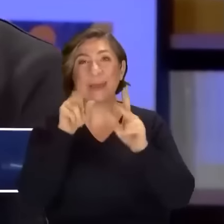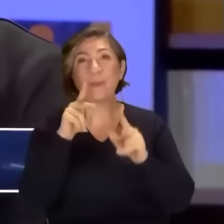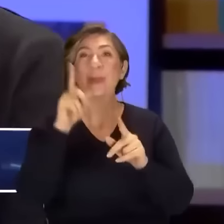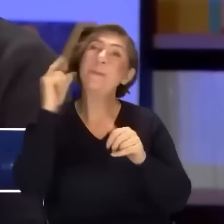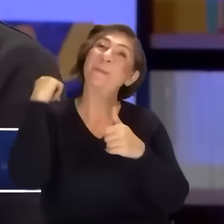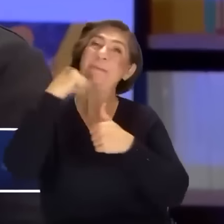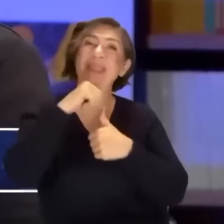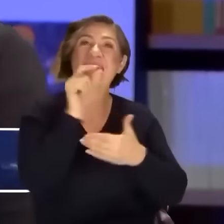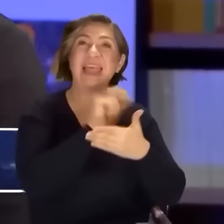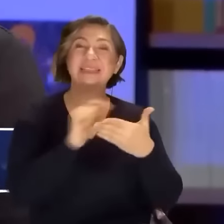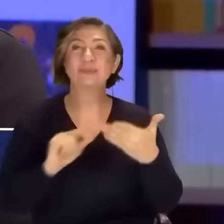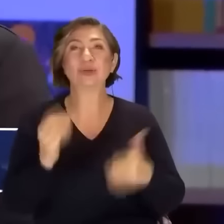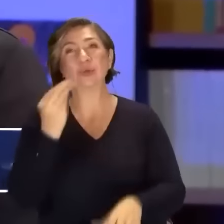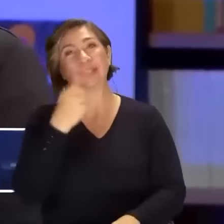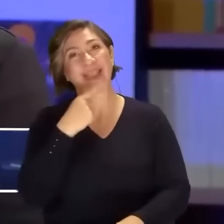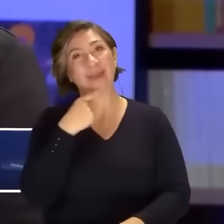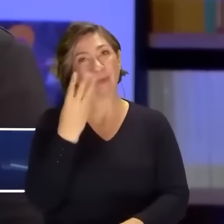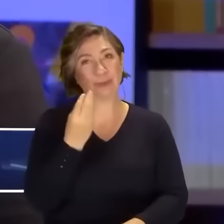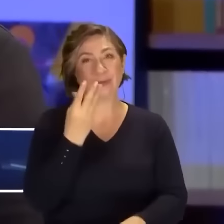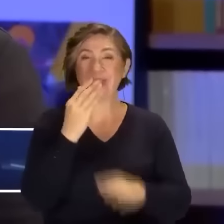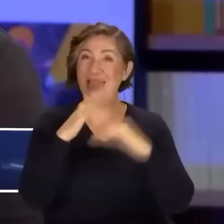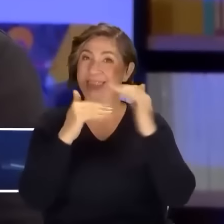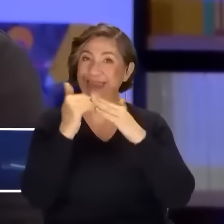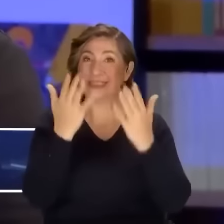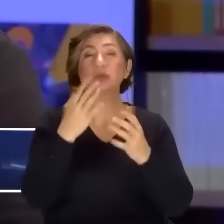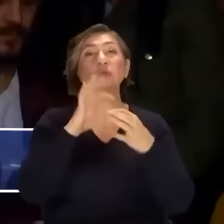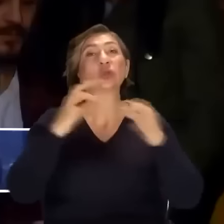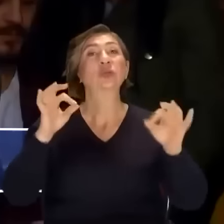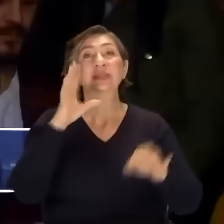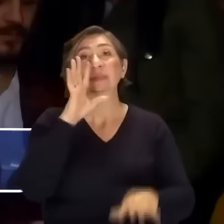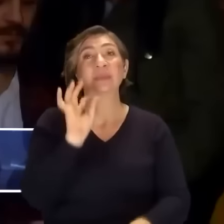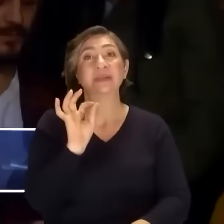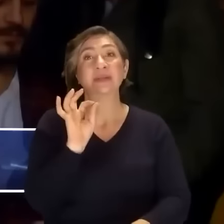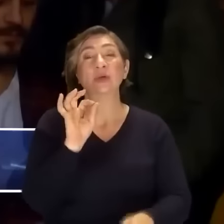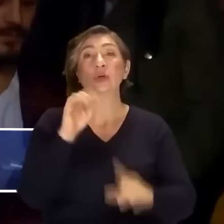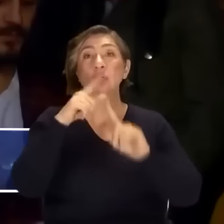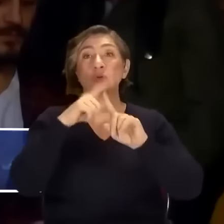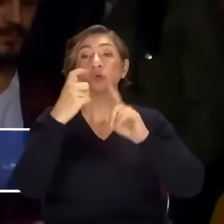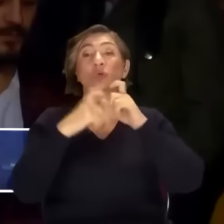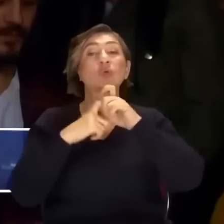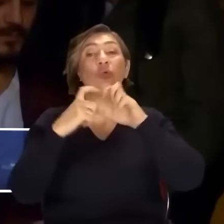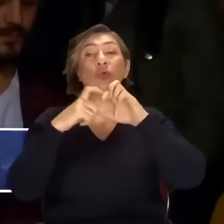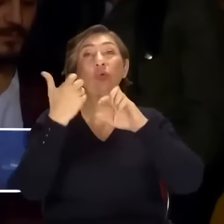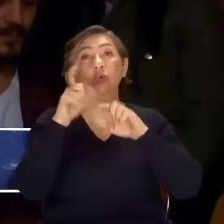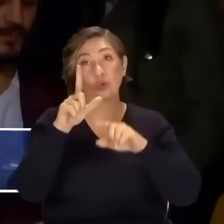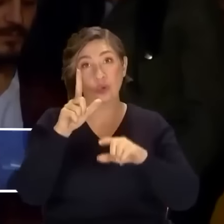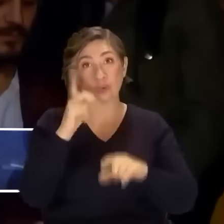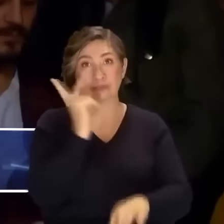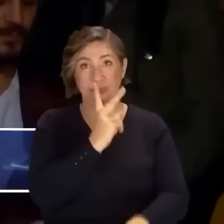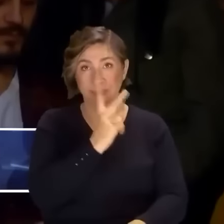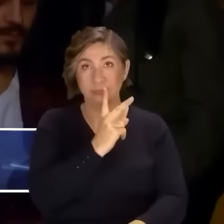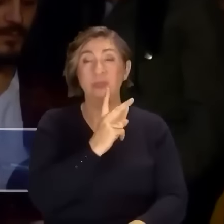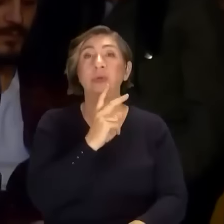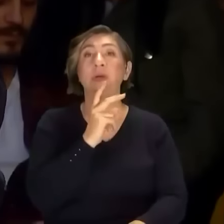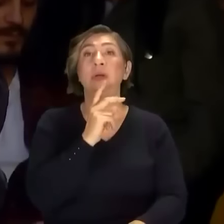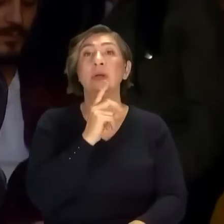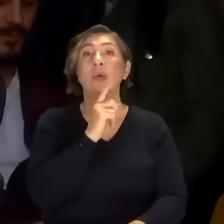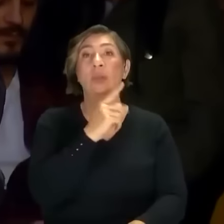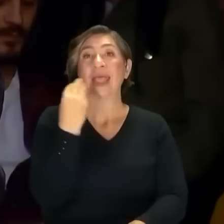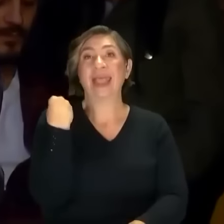Evet gibi tatlı şeymuş sağık güzel çok teşekkür Ed söz kimin söz Tuğrul Cerrah oğluna ait e o